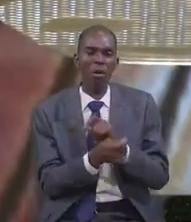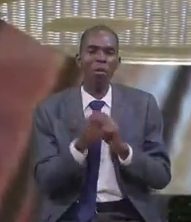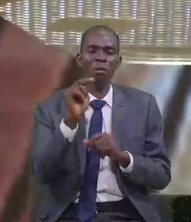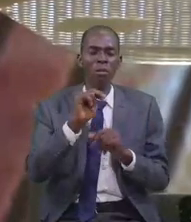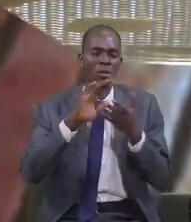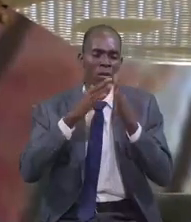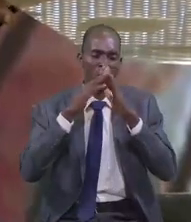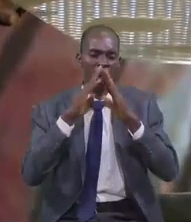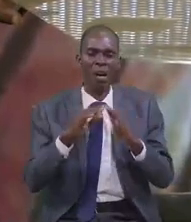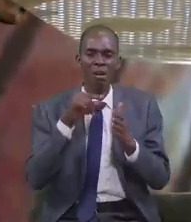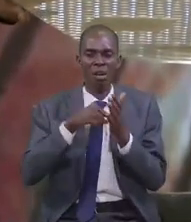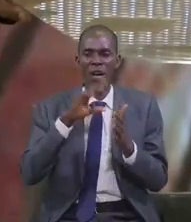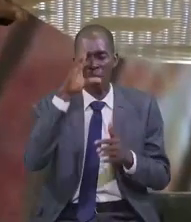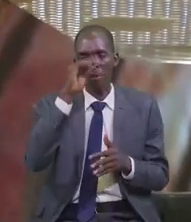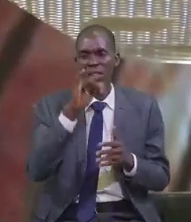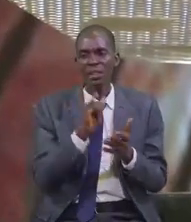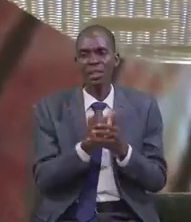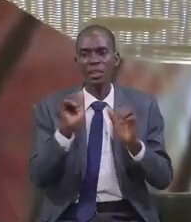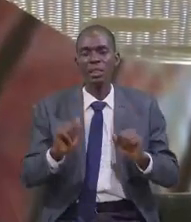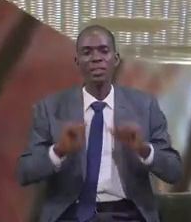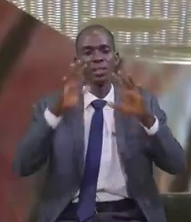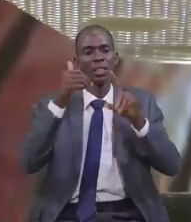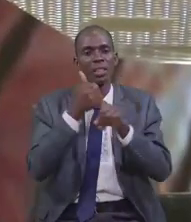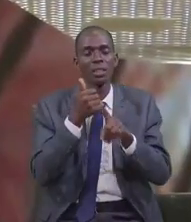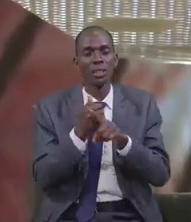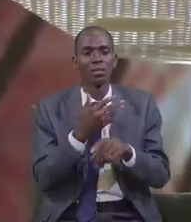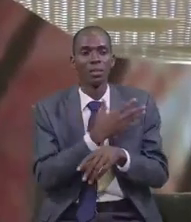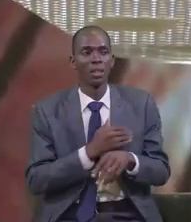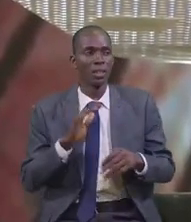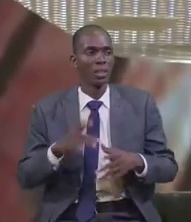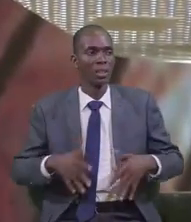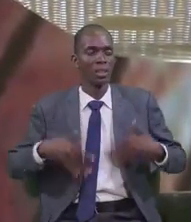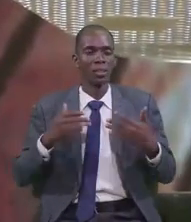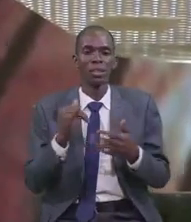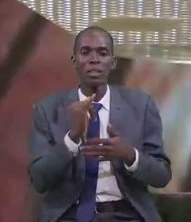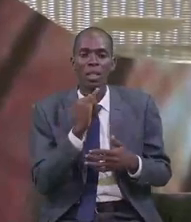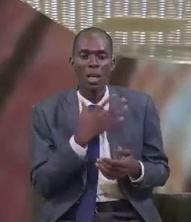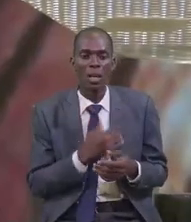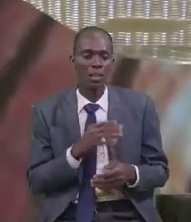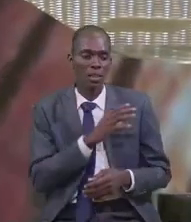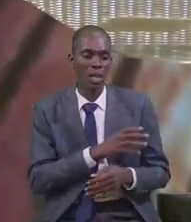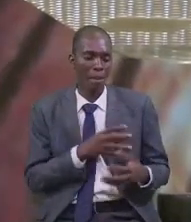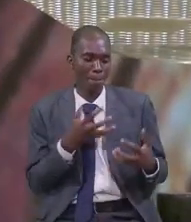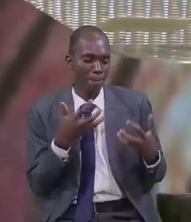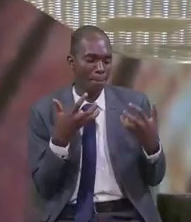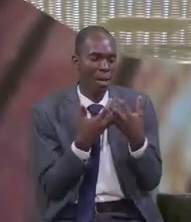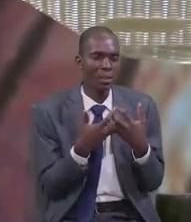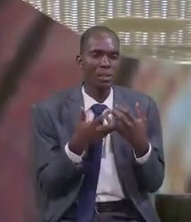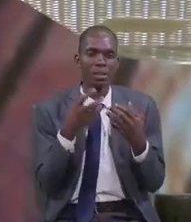s'est donné, qui s'est soumis au Seigneur et sa vie, son caractère vont de pair à